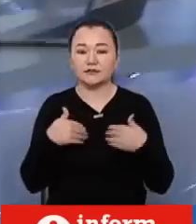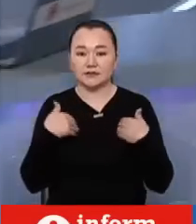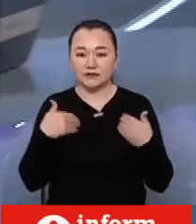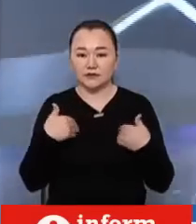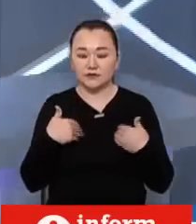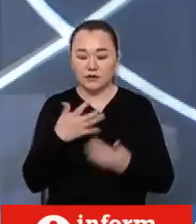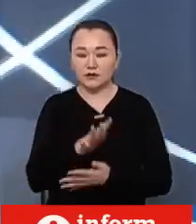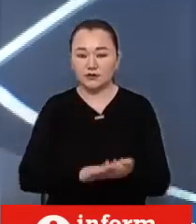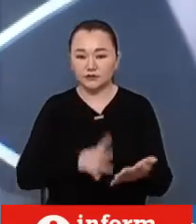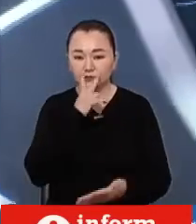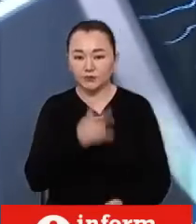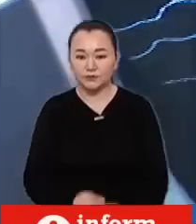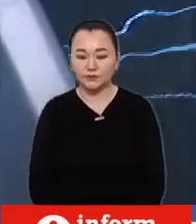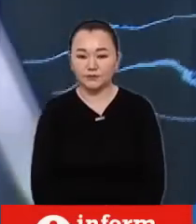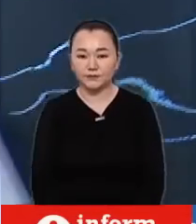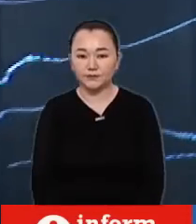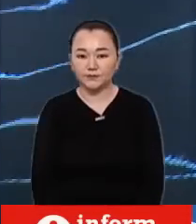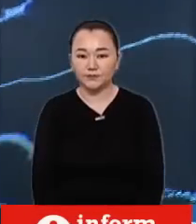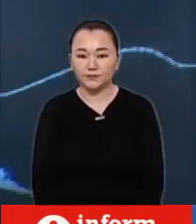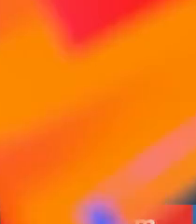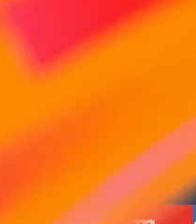Армысыздар, алда көретіндеріңіз.